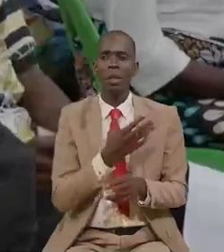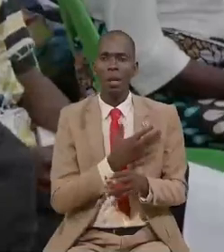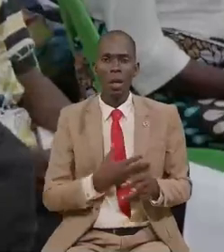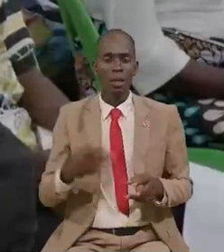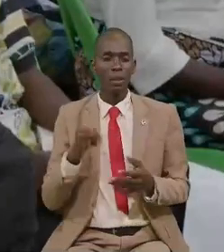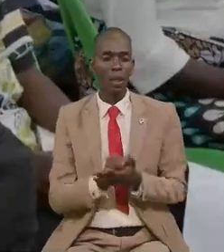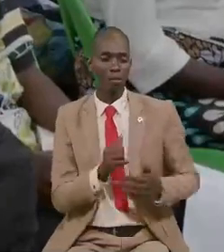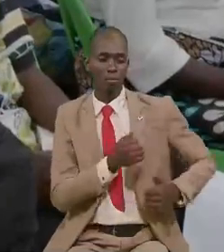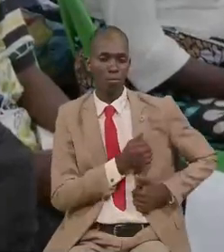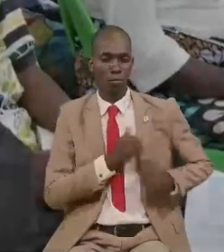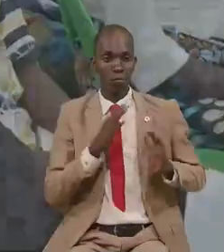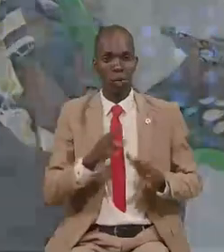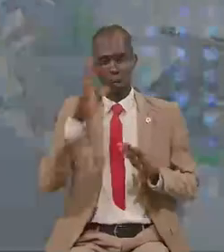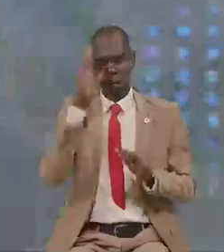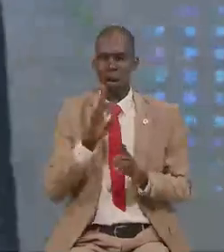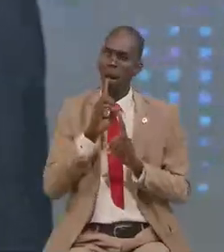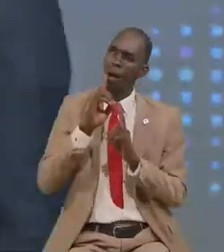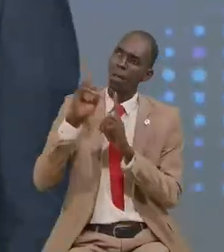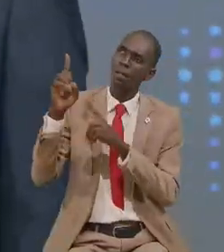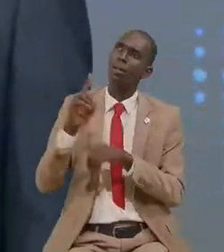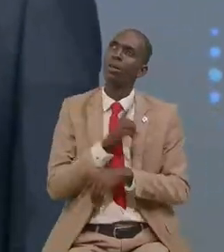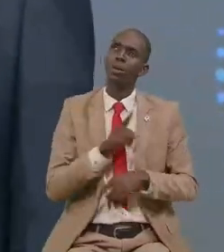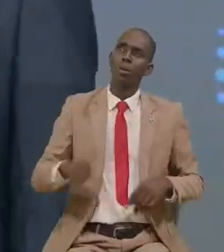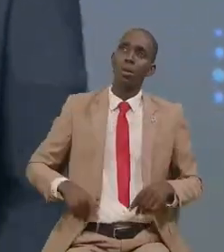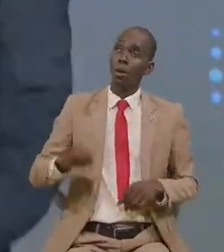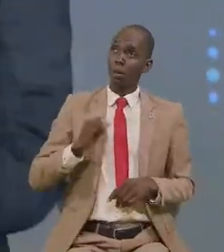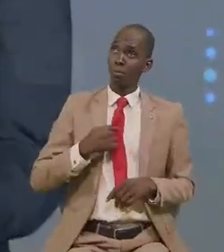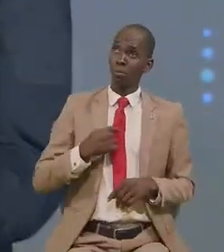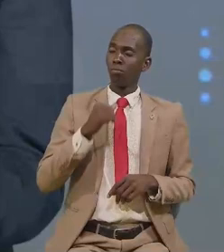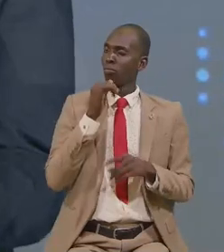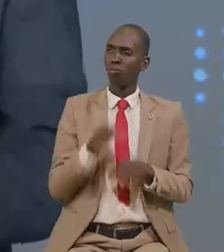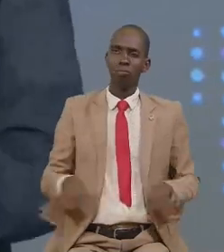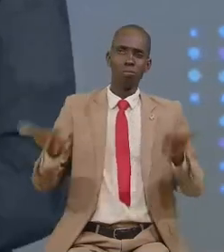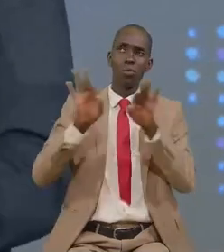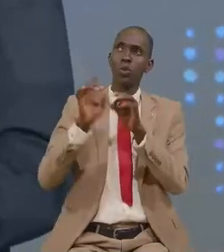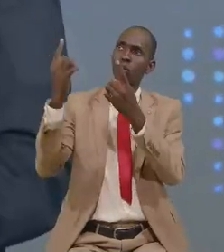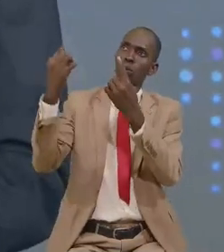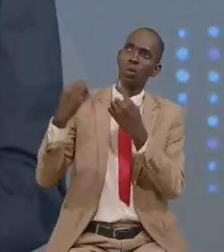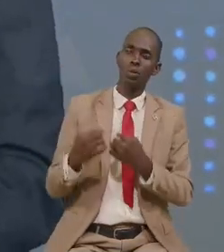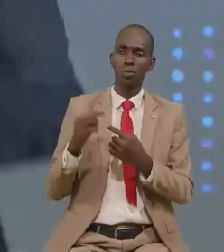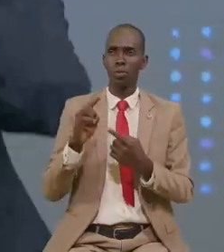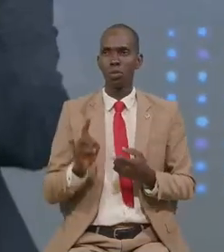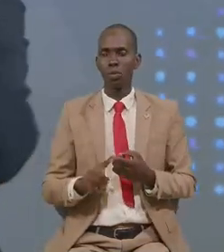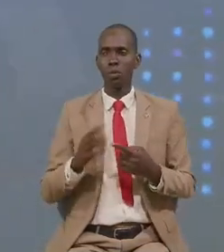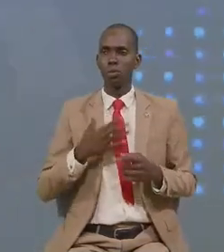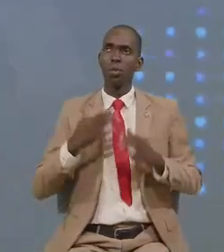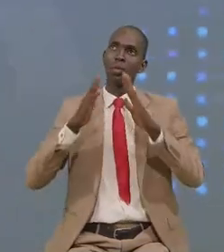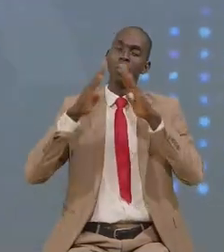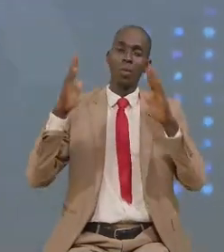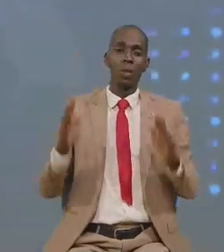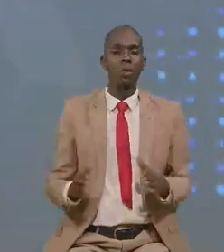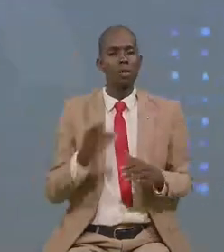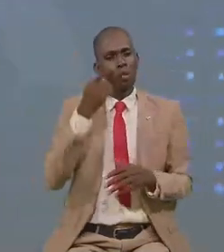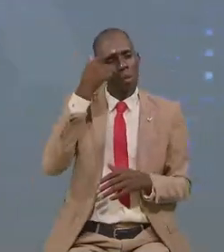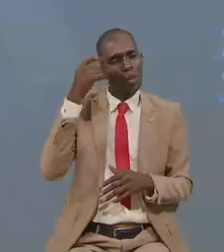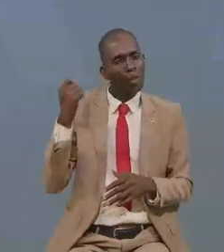a répondu et dit, Seigneur, je ne suis pas digne que tu entres sous mon toit. Parce que le